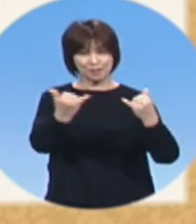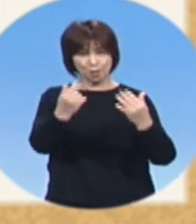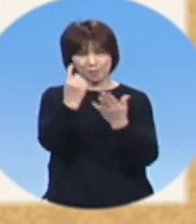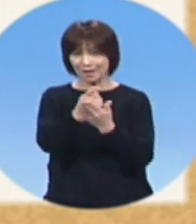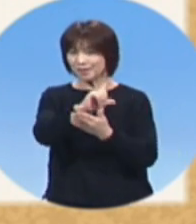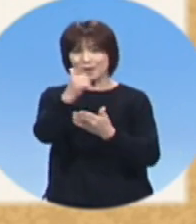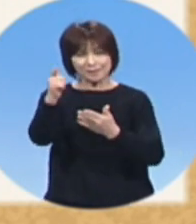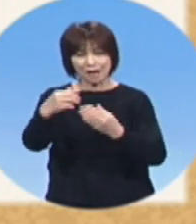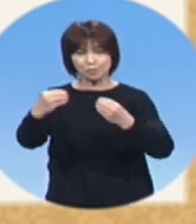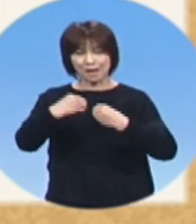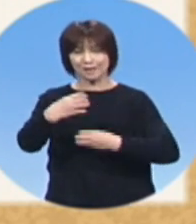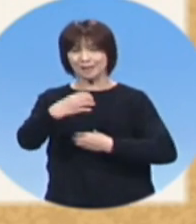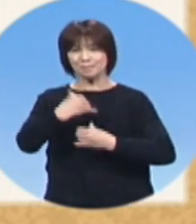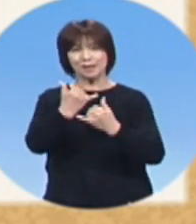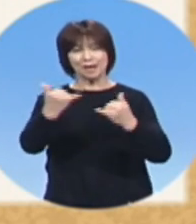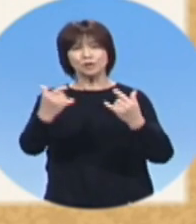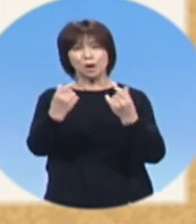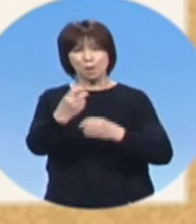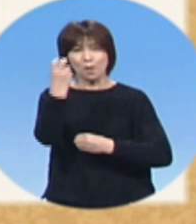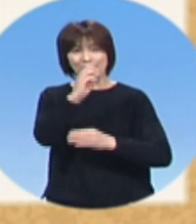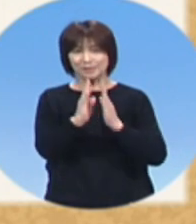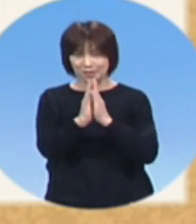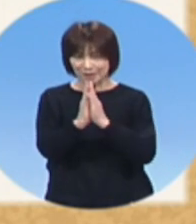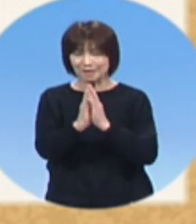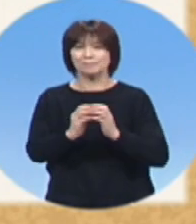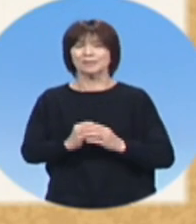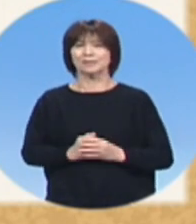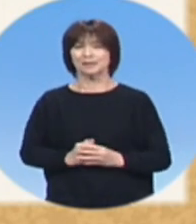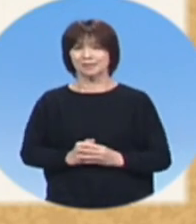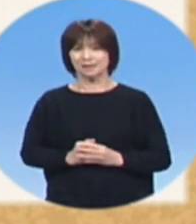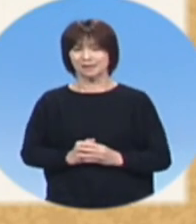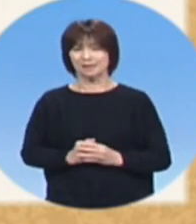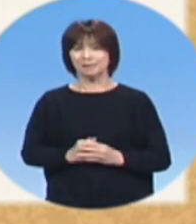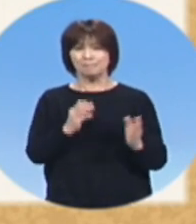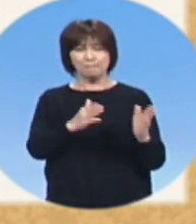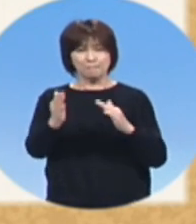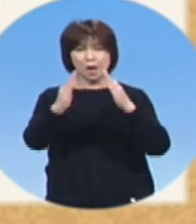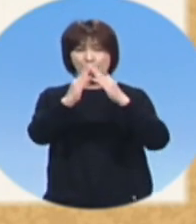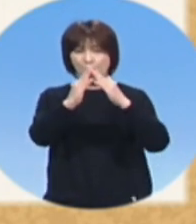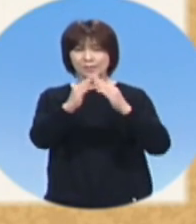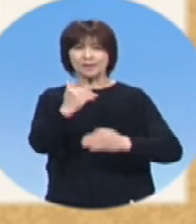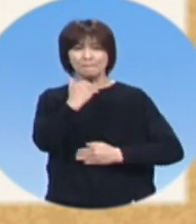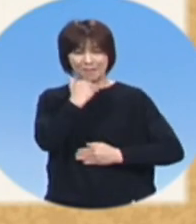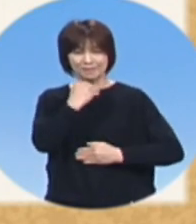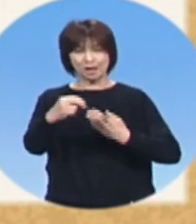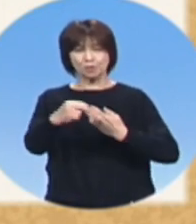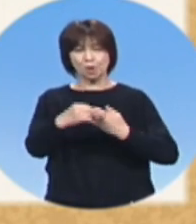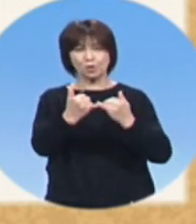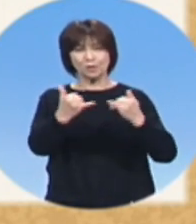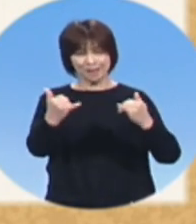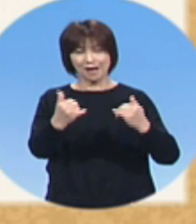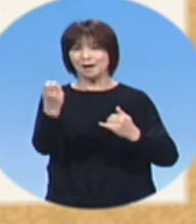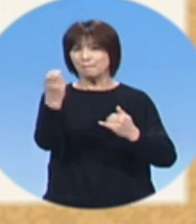けでなく、感染が心配な方も確認をお願いします。 合わせて自宅で待機療養されている